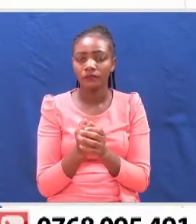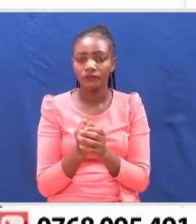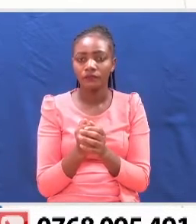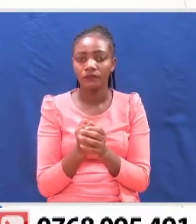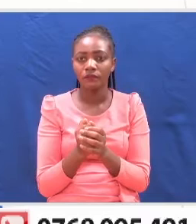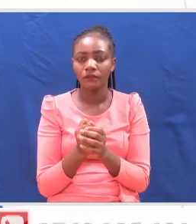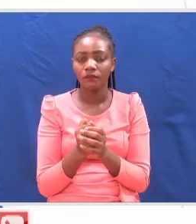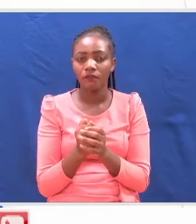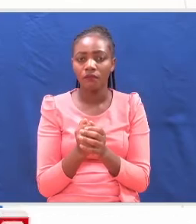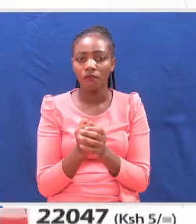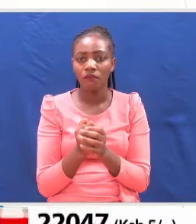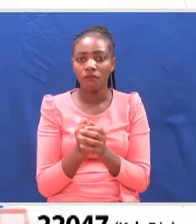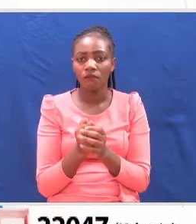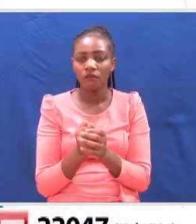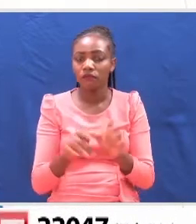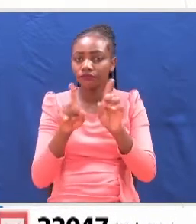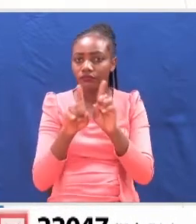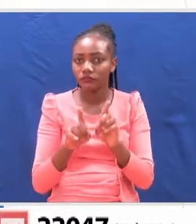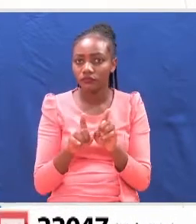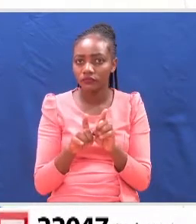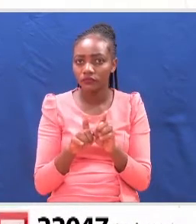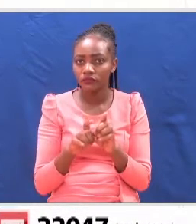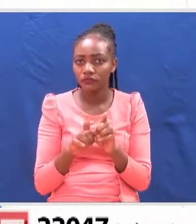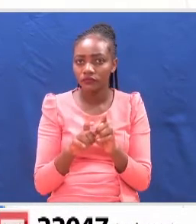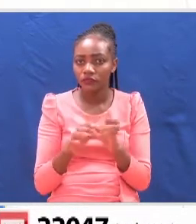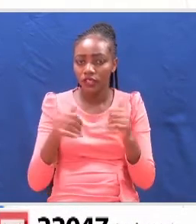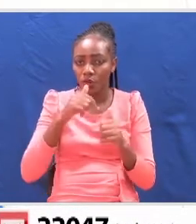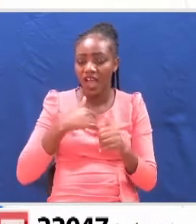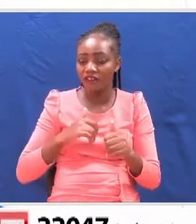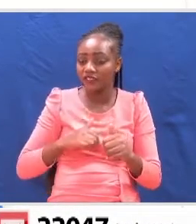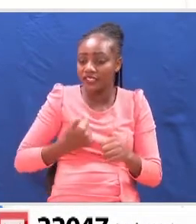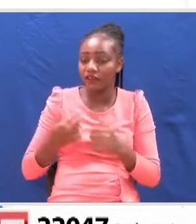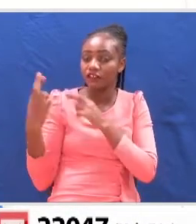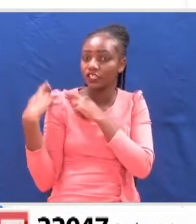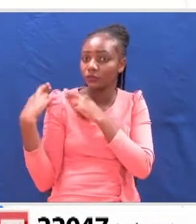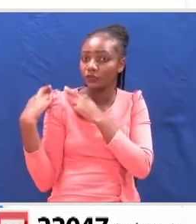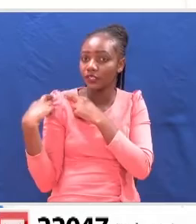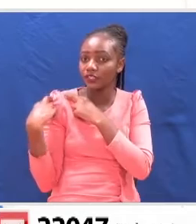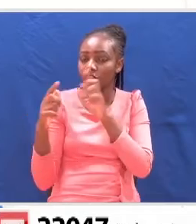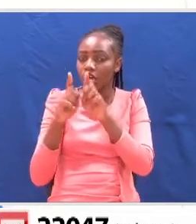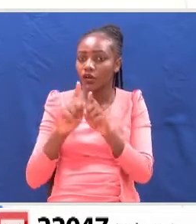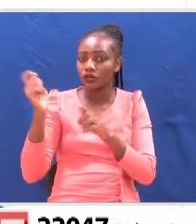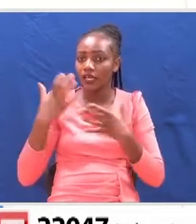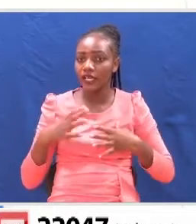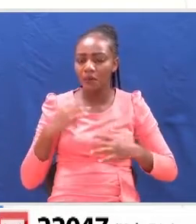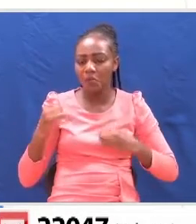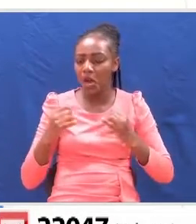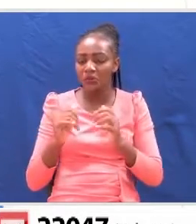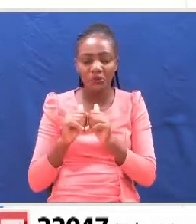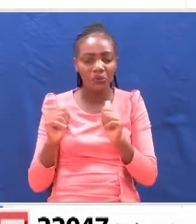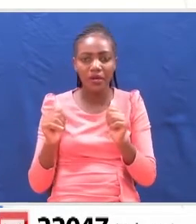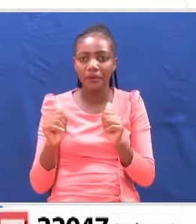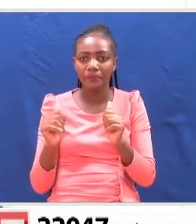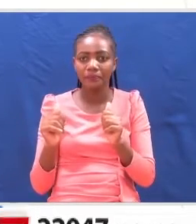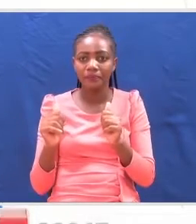ile nilisema policing to self responsibility. Na nafikia Wakenya wengi walianza vizuri, isipokuwa